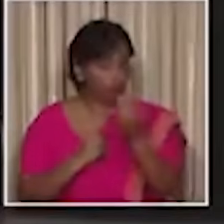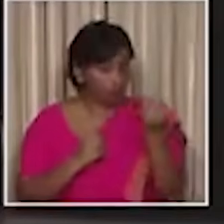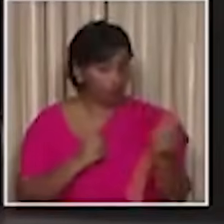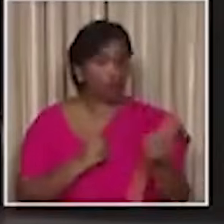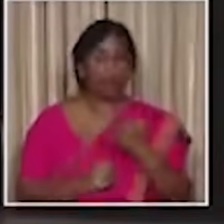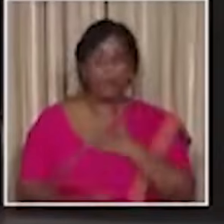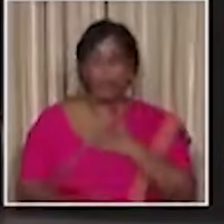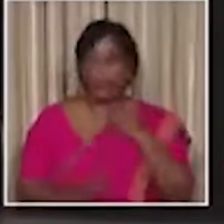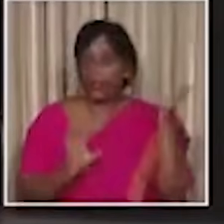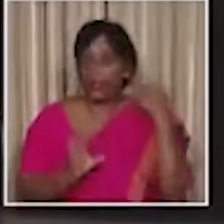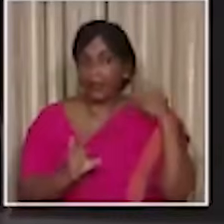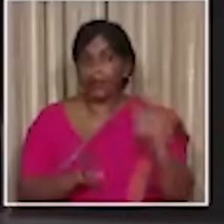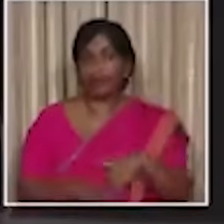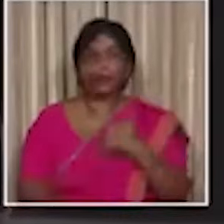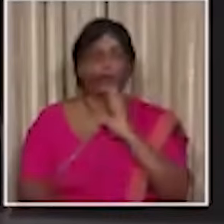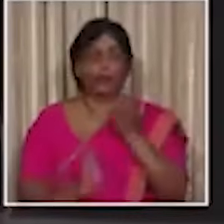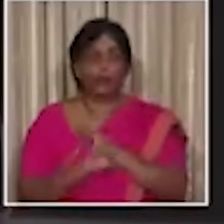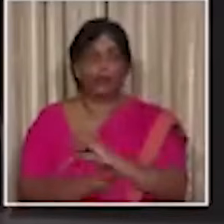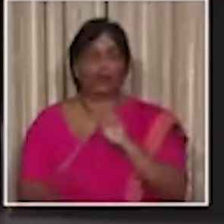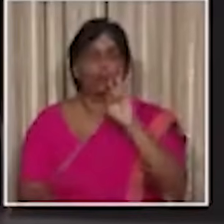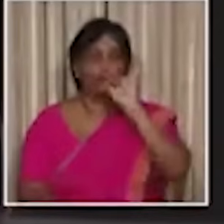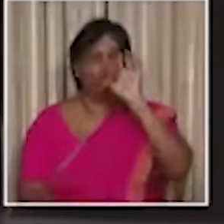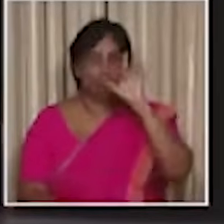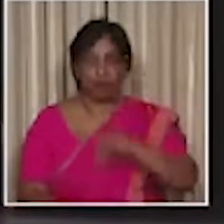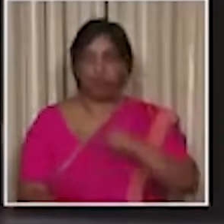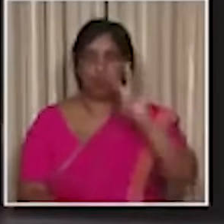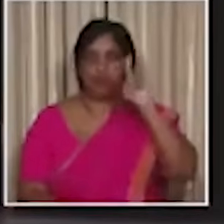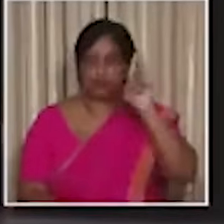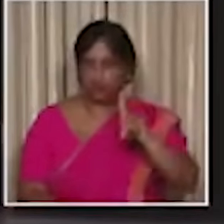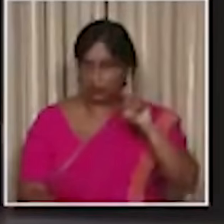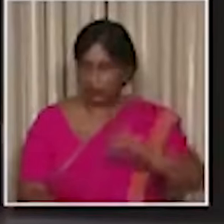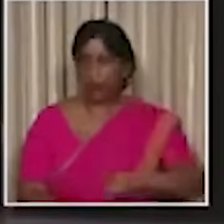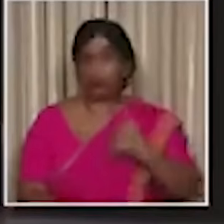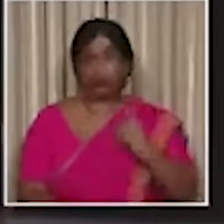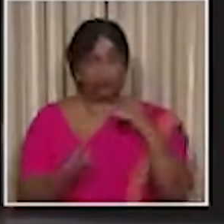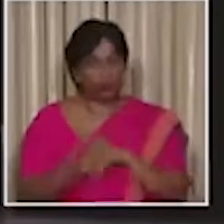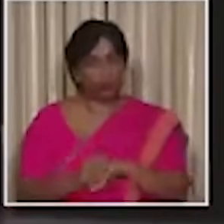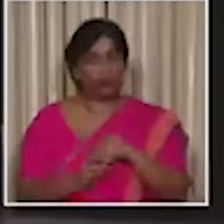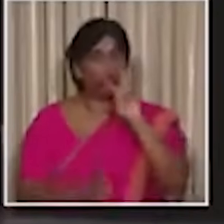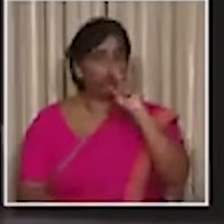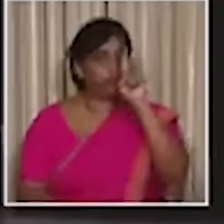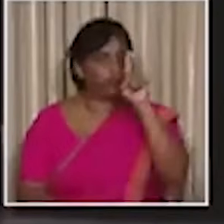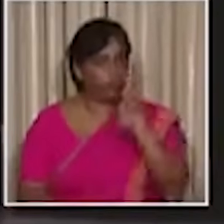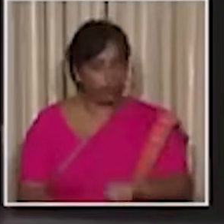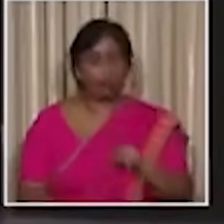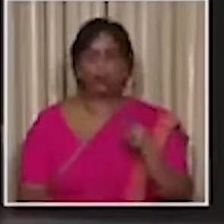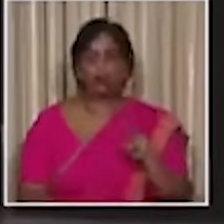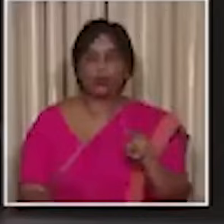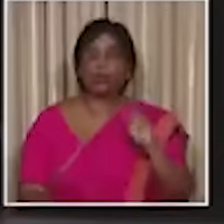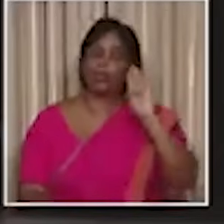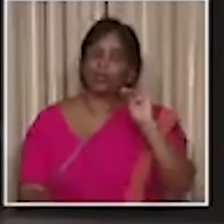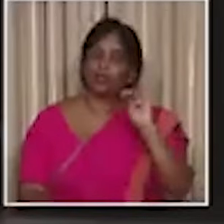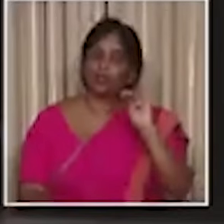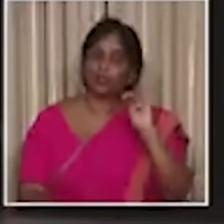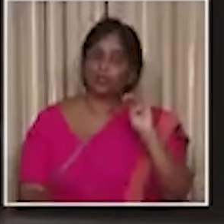මම එන්න කලින් 15,000යි 21,000යි. මම ආවට පස්සේ 21,000 30